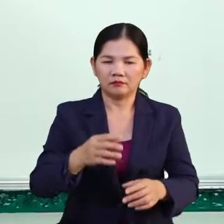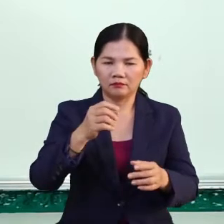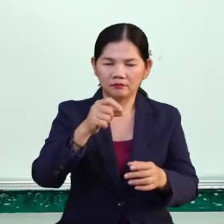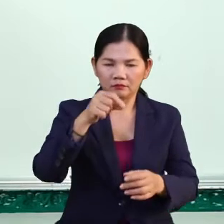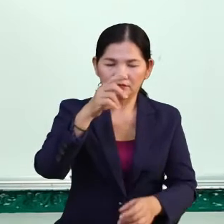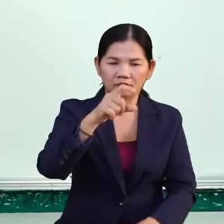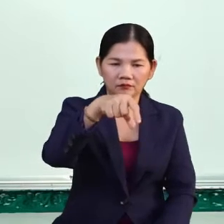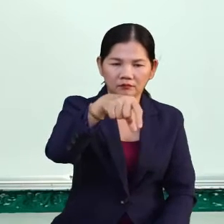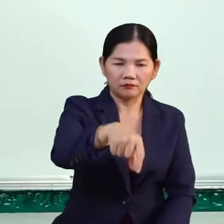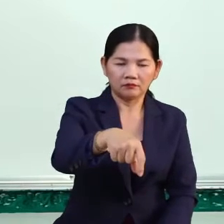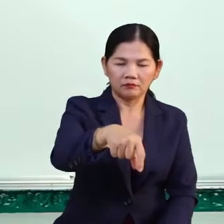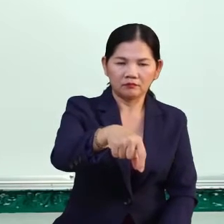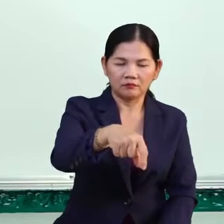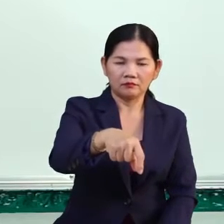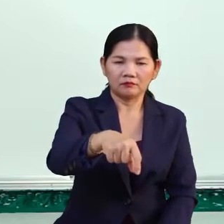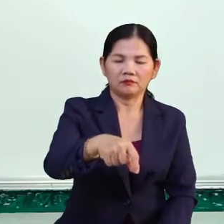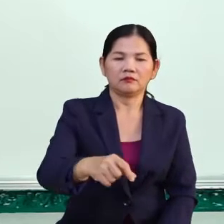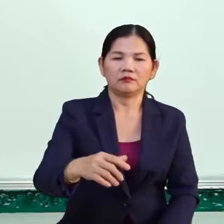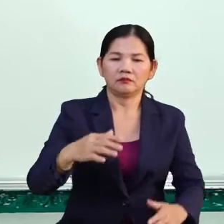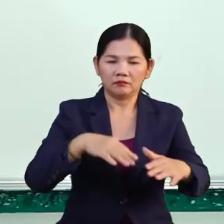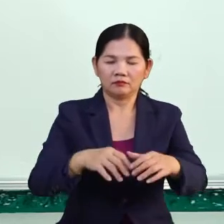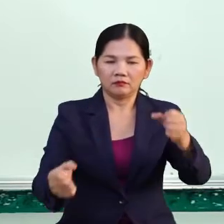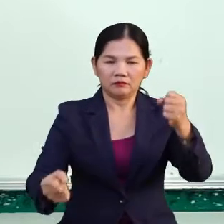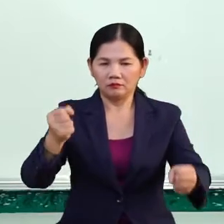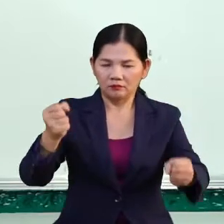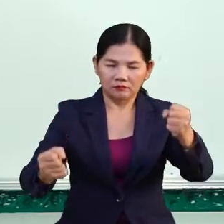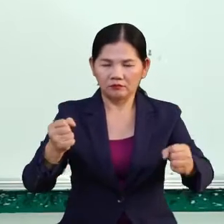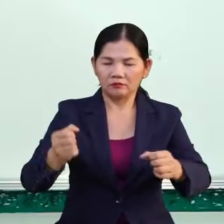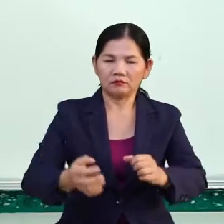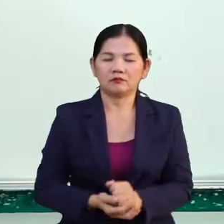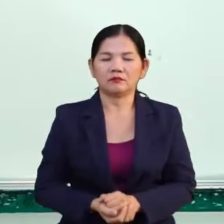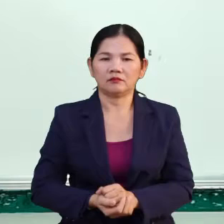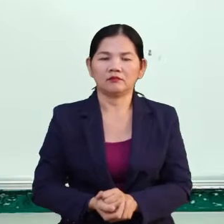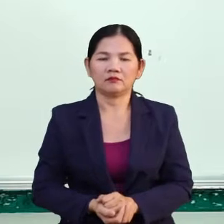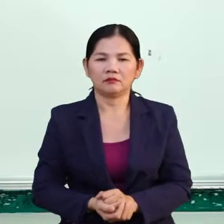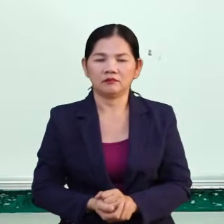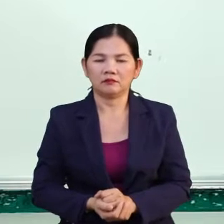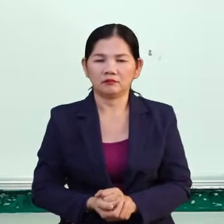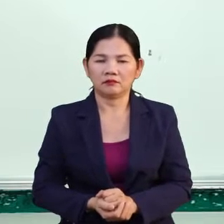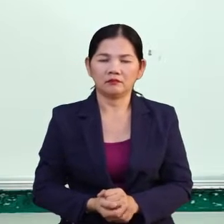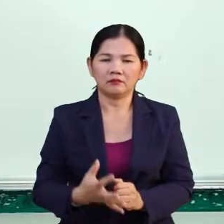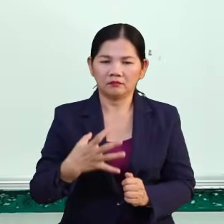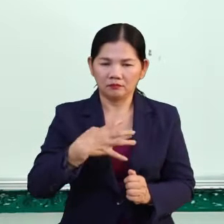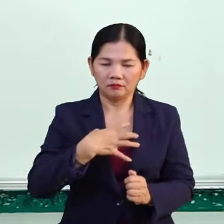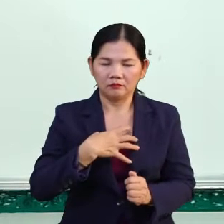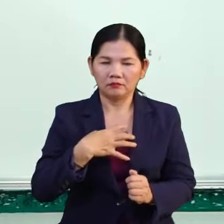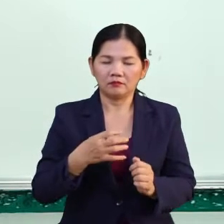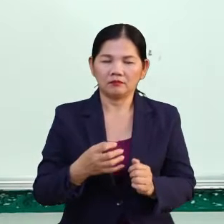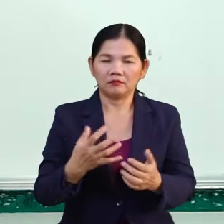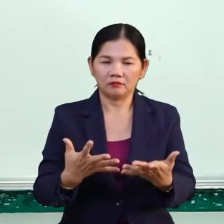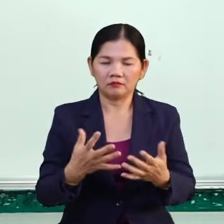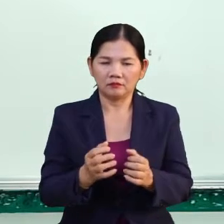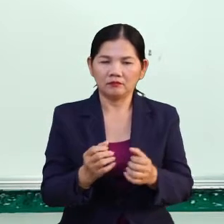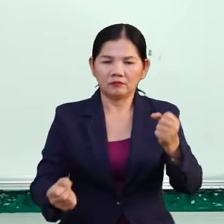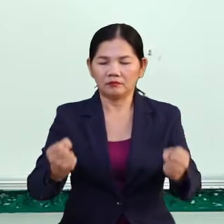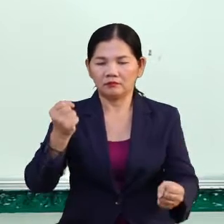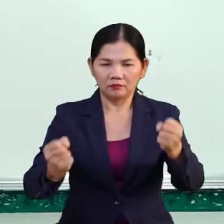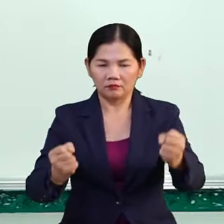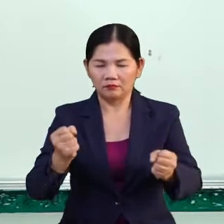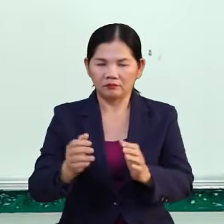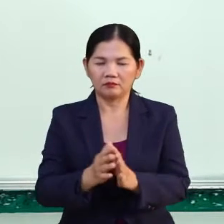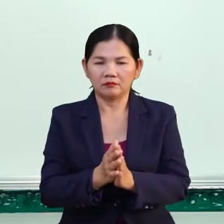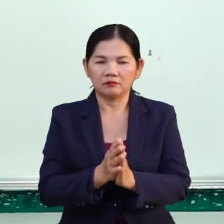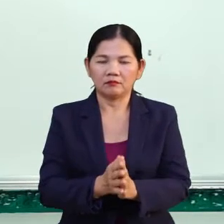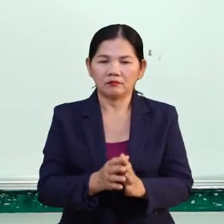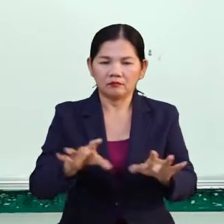នដាក់កនៅពេលជិះរថយន្តអញ្ចឹងកូនចង់កូនថាឥឡូវនៅពេលជិះរថយន្តតាអំពើ